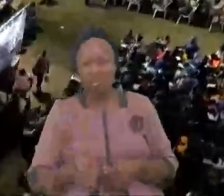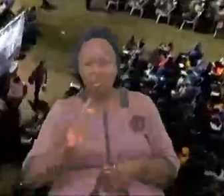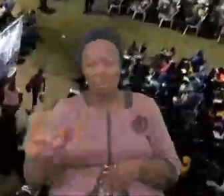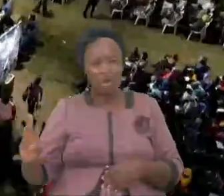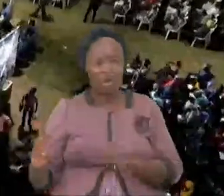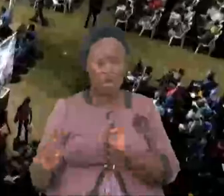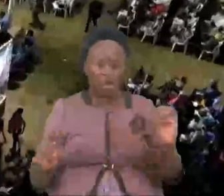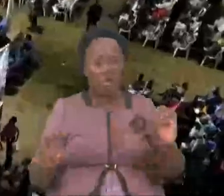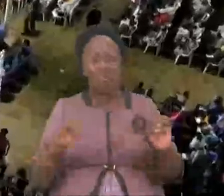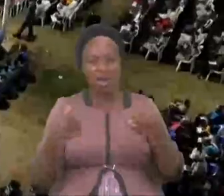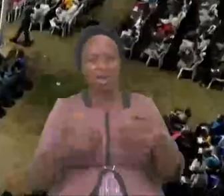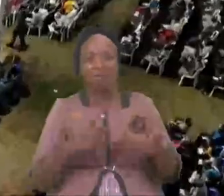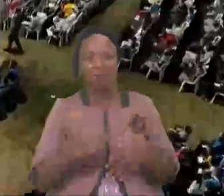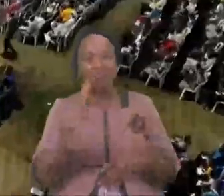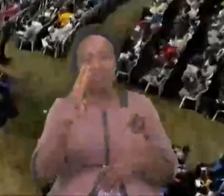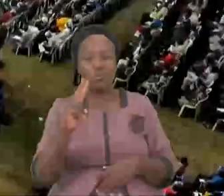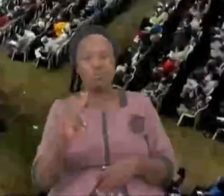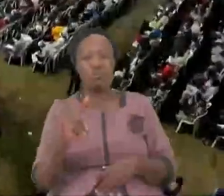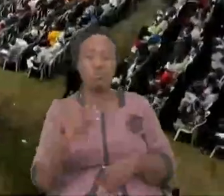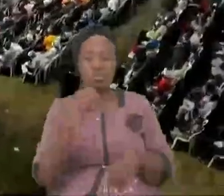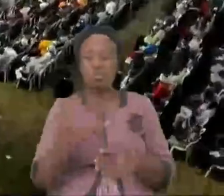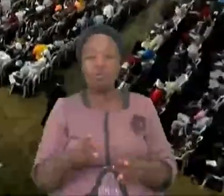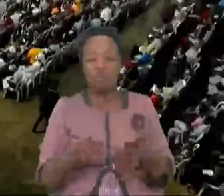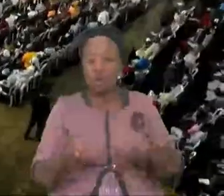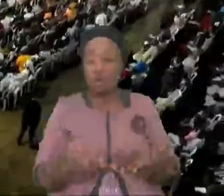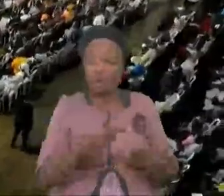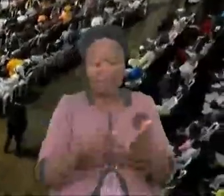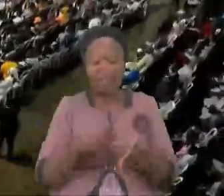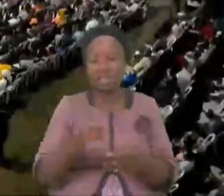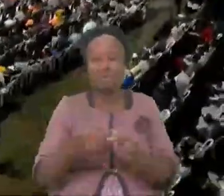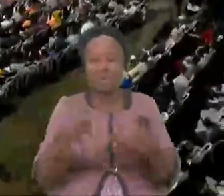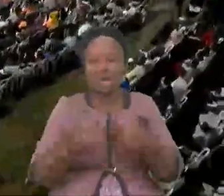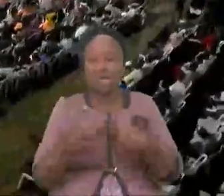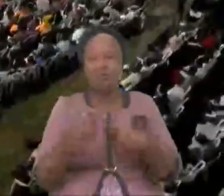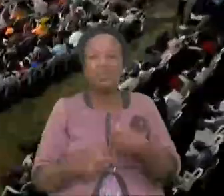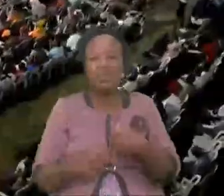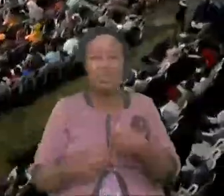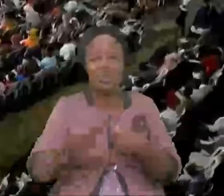ils étaient divisés en deux sections. Un autre royaume, le royaume du nord et du sud.